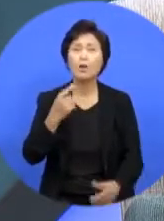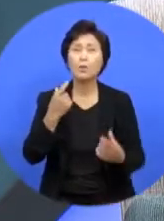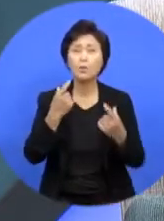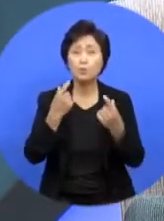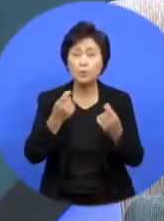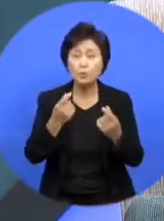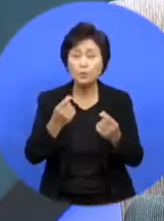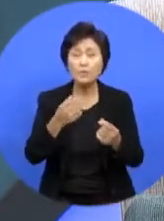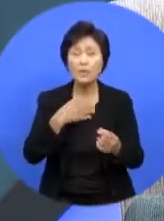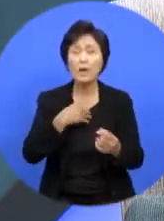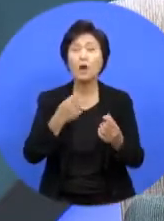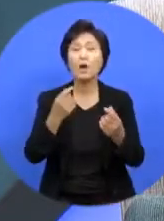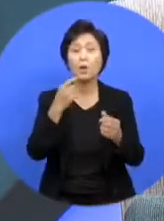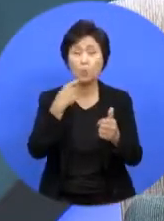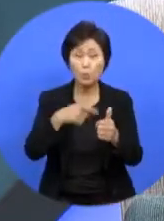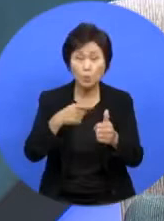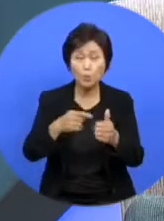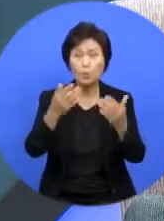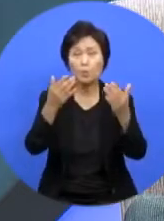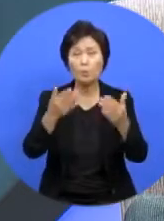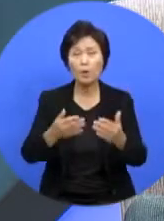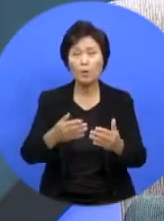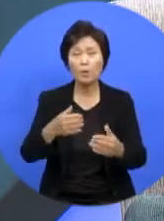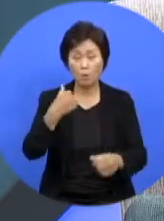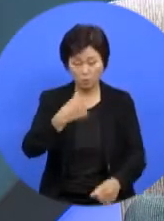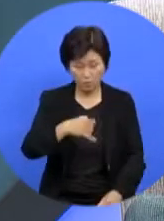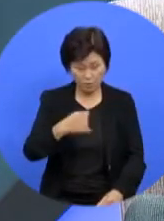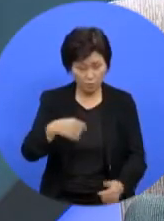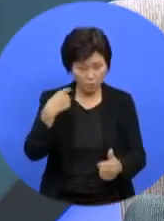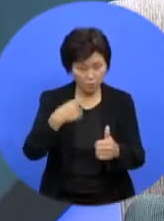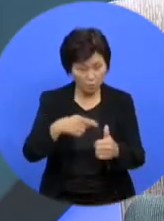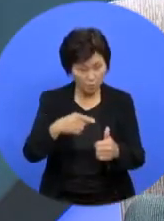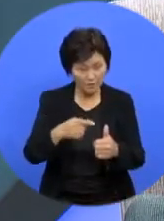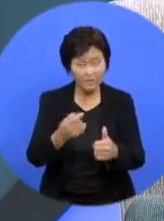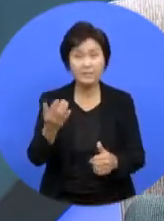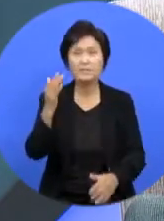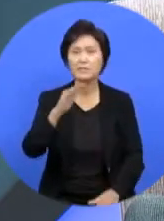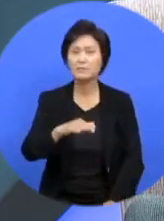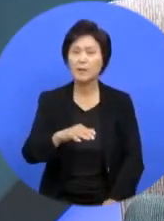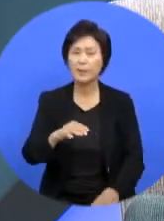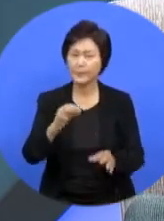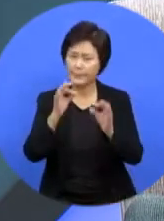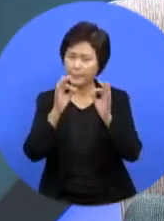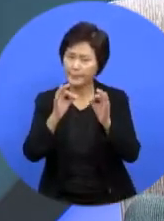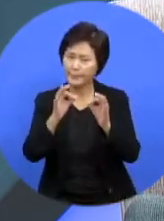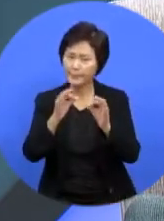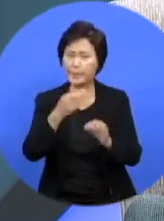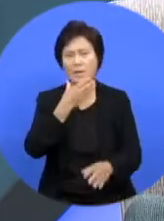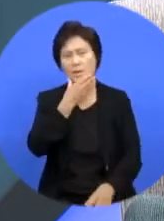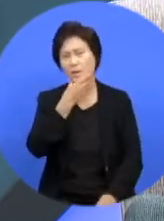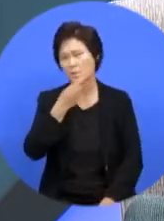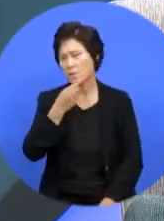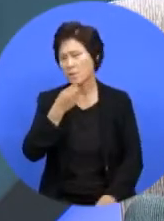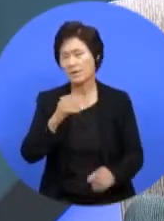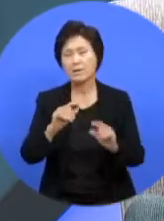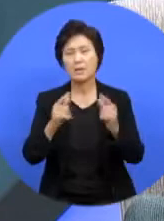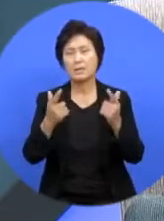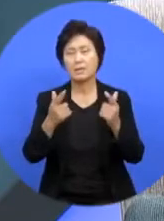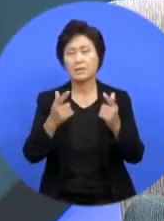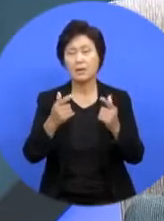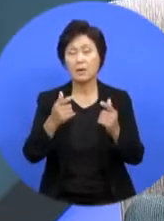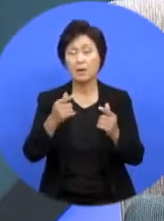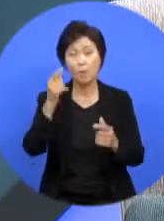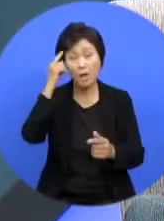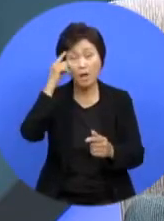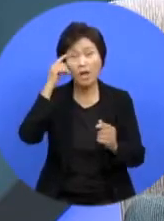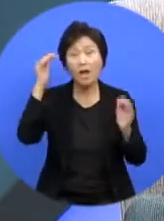아이들을 보면서 네. 이건 정말 행복한 길은 아니다. 예. 이건 학생들이 원해서 가고 싶었던 학교를 가는 게